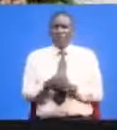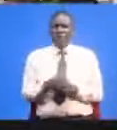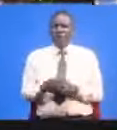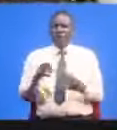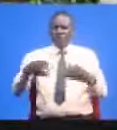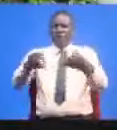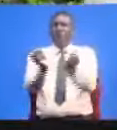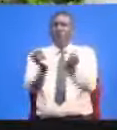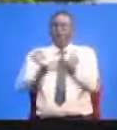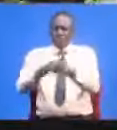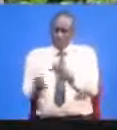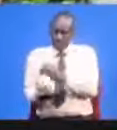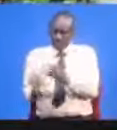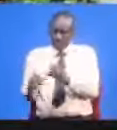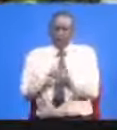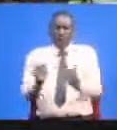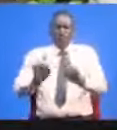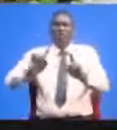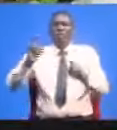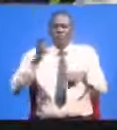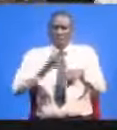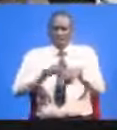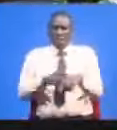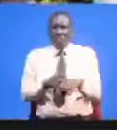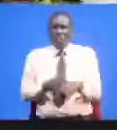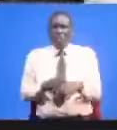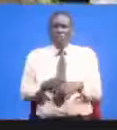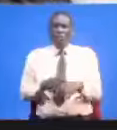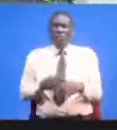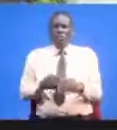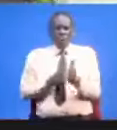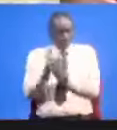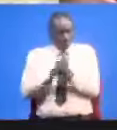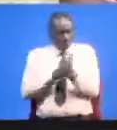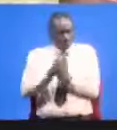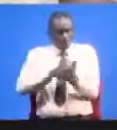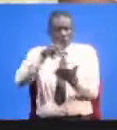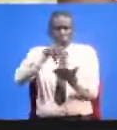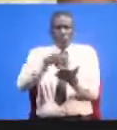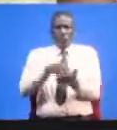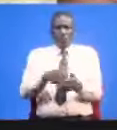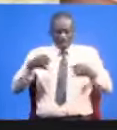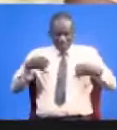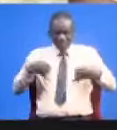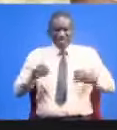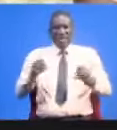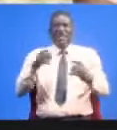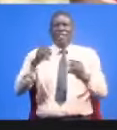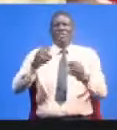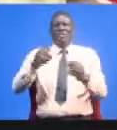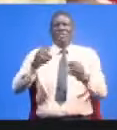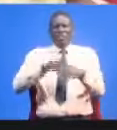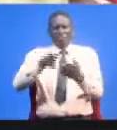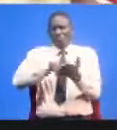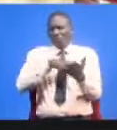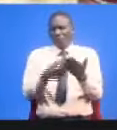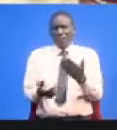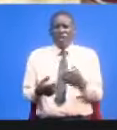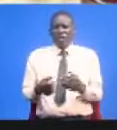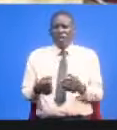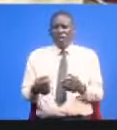64.78%. Jamaa yake wanatueleza kuwa hii sio mara yake ya kwanza kumezea mate kiti hicho. Alijaribu lakini hakufanikiwa.